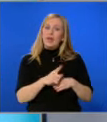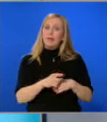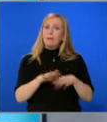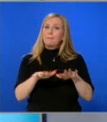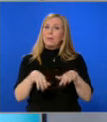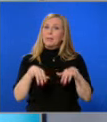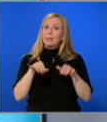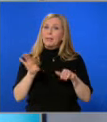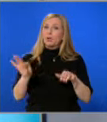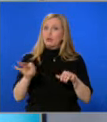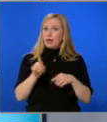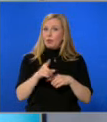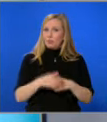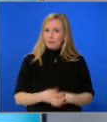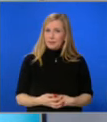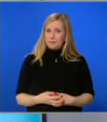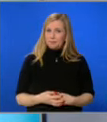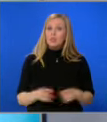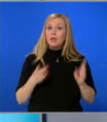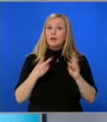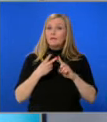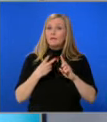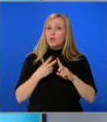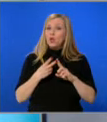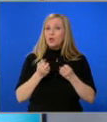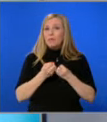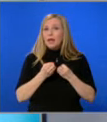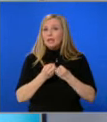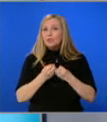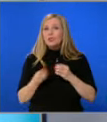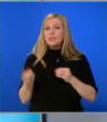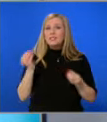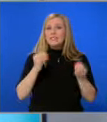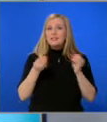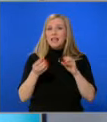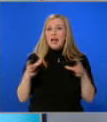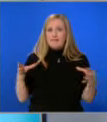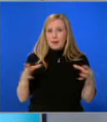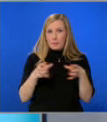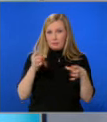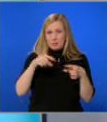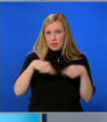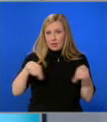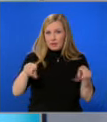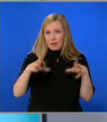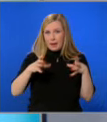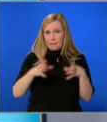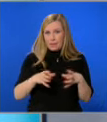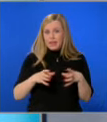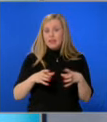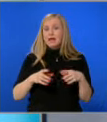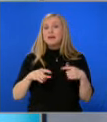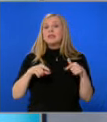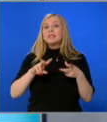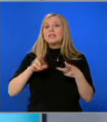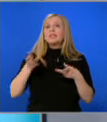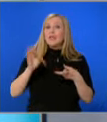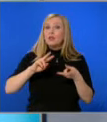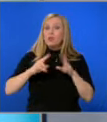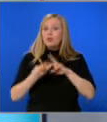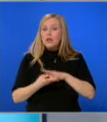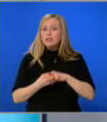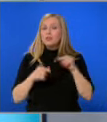парламентарно избрано управление. На второ място, състава на кабинета след ротацията, той ще е функция на